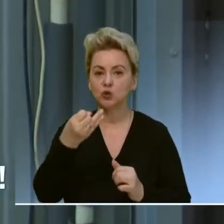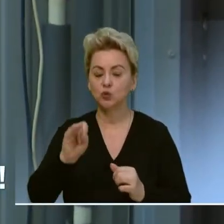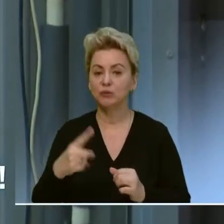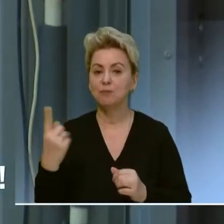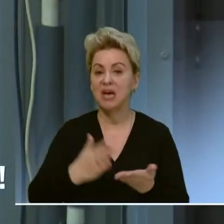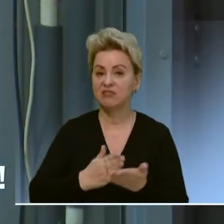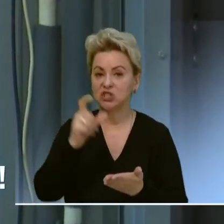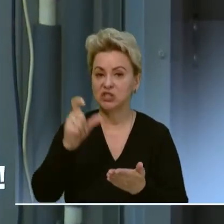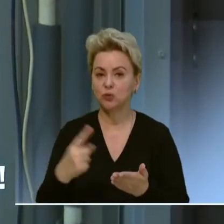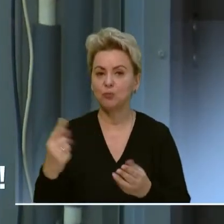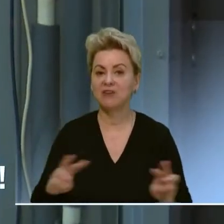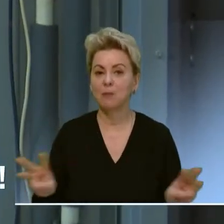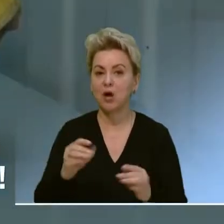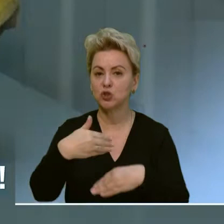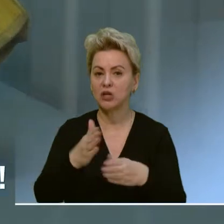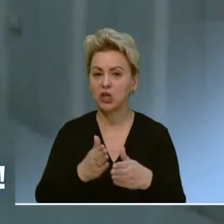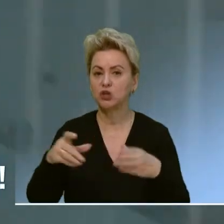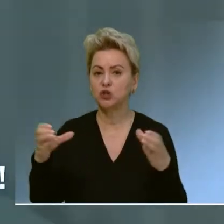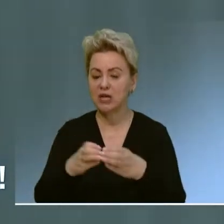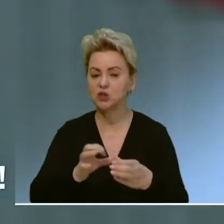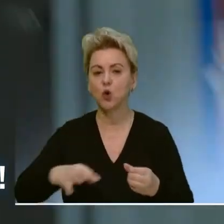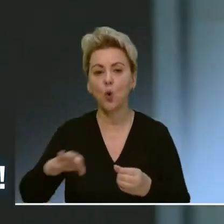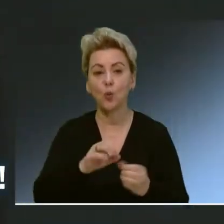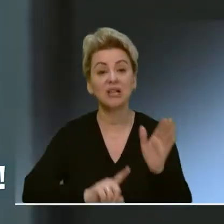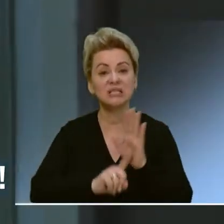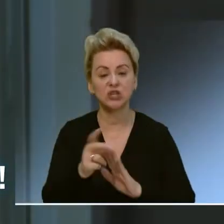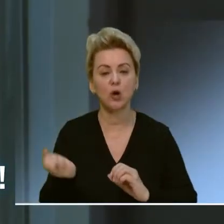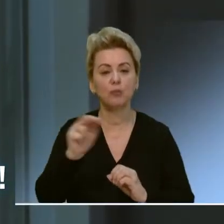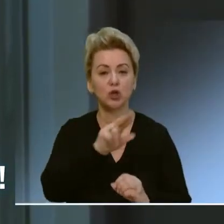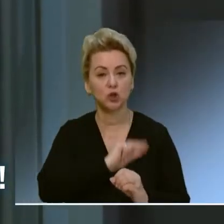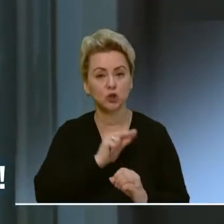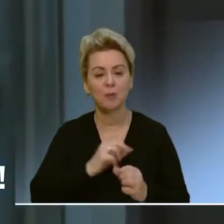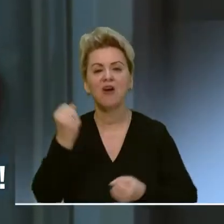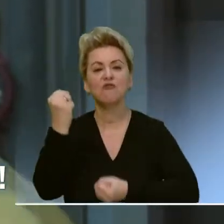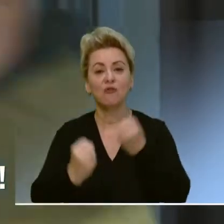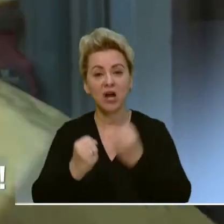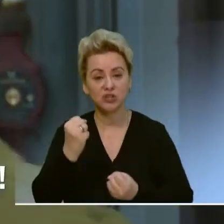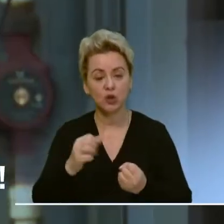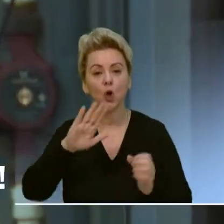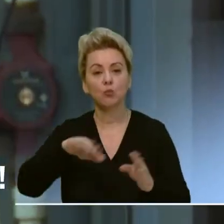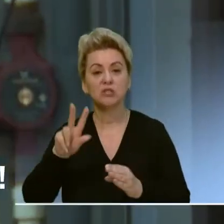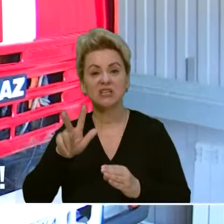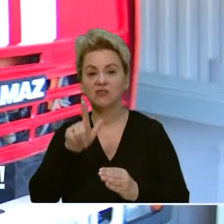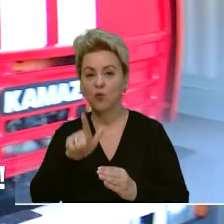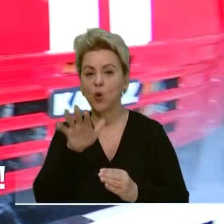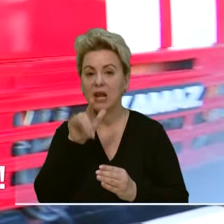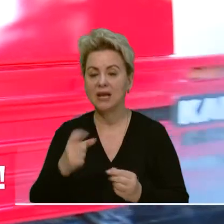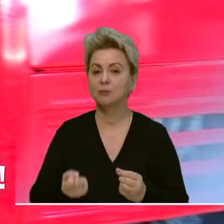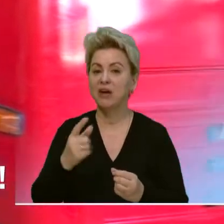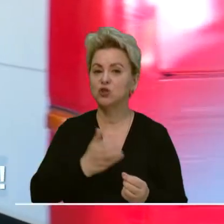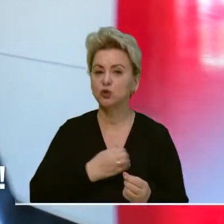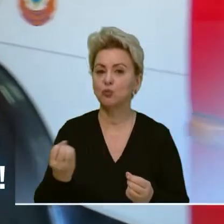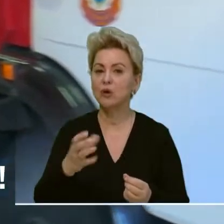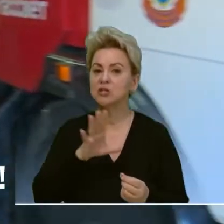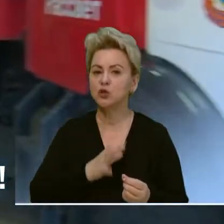первый сотрудник первой пожарной части в области. Причем изначально пришел работать водителем. Но после 2 лет появилось желание быть